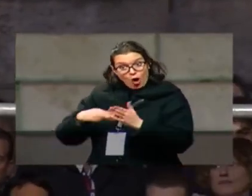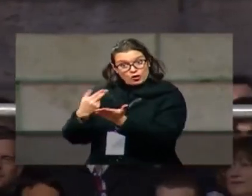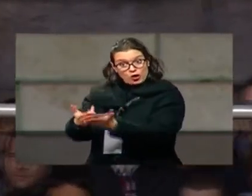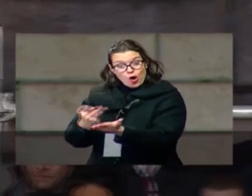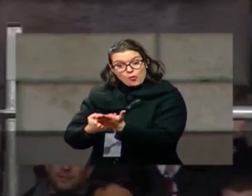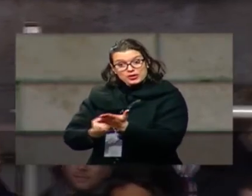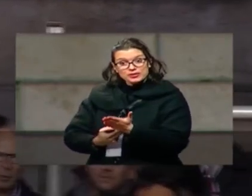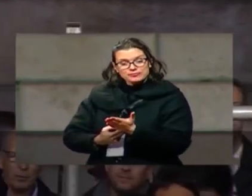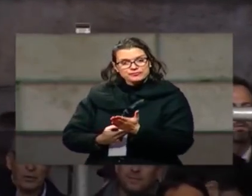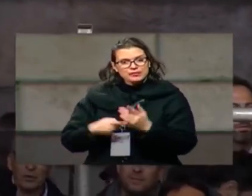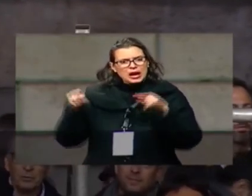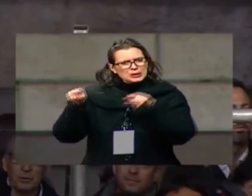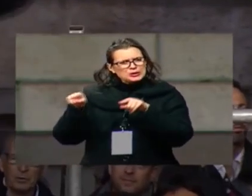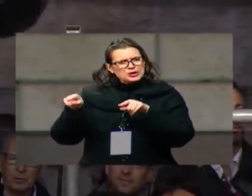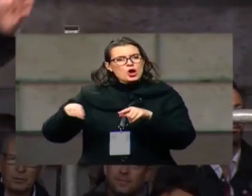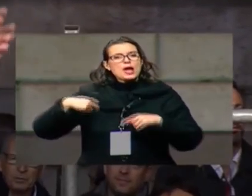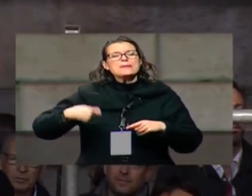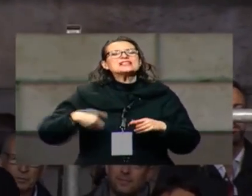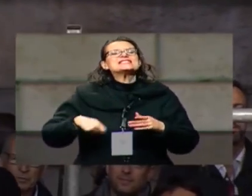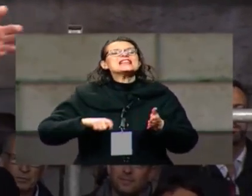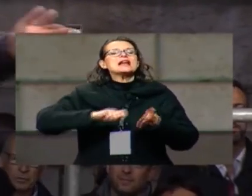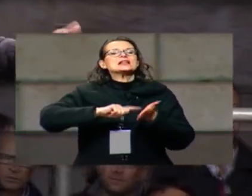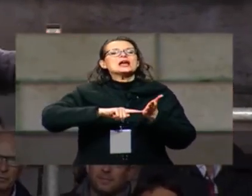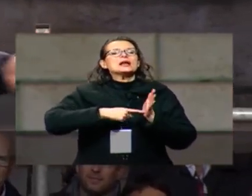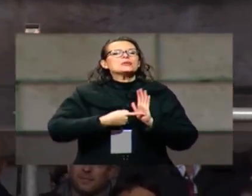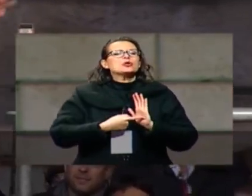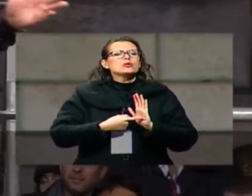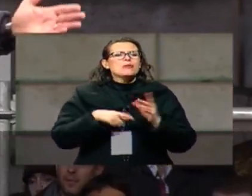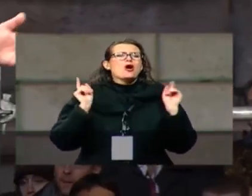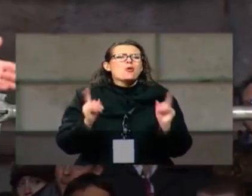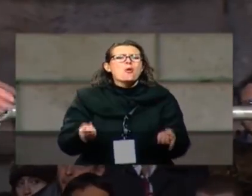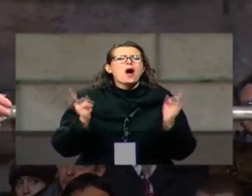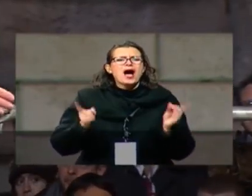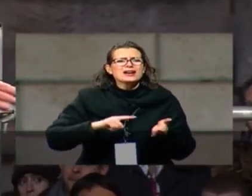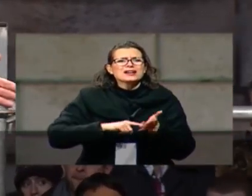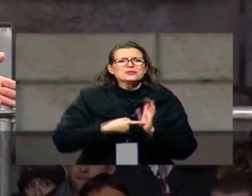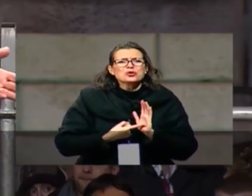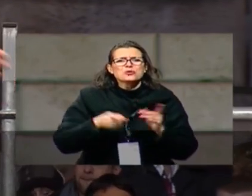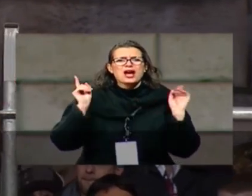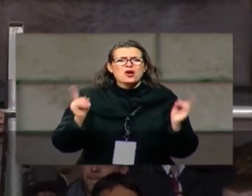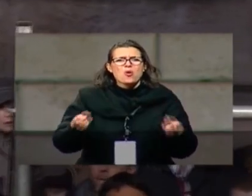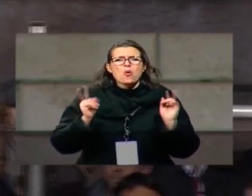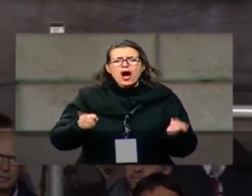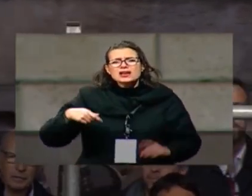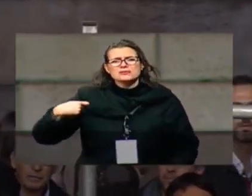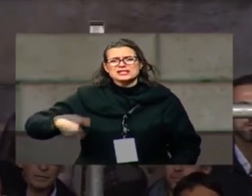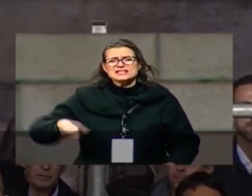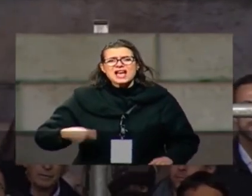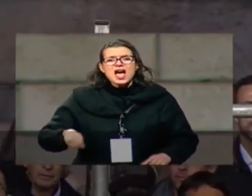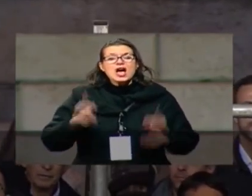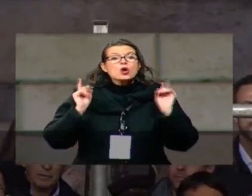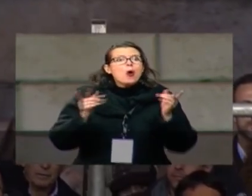Questo è il presidente della repubblica che cosa quale Repubblica Quale presidente quale